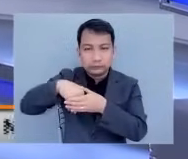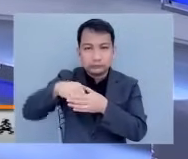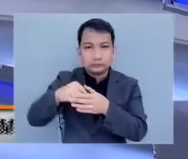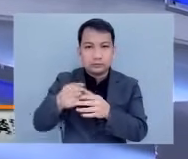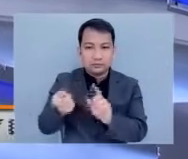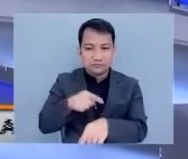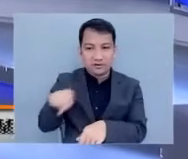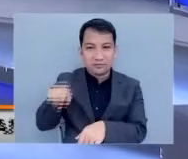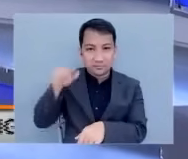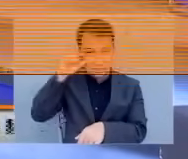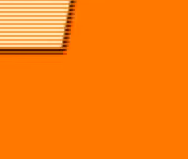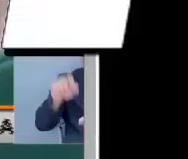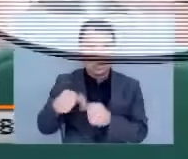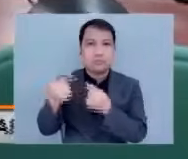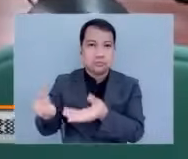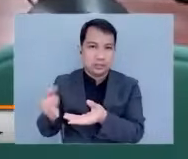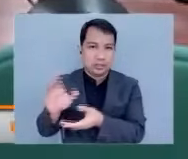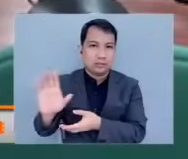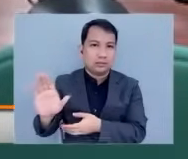Camille Samonte.